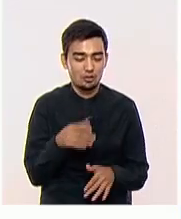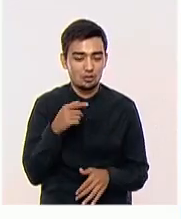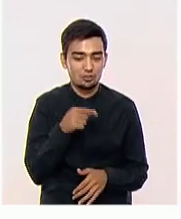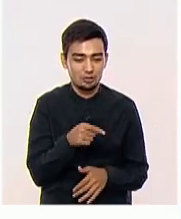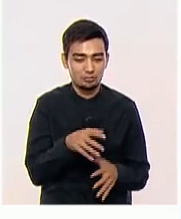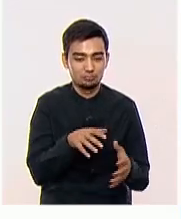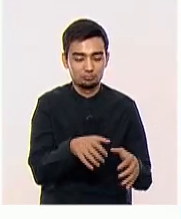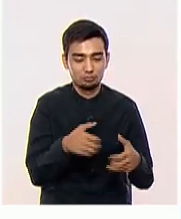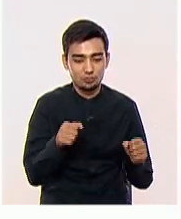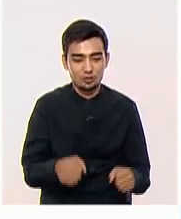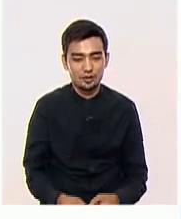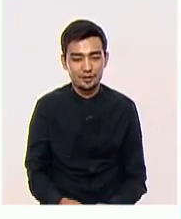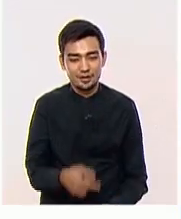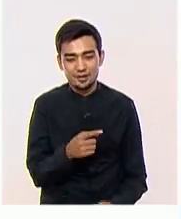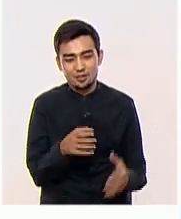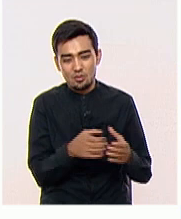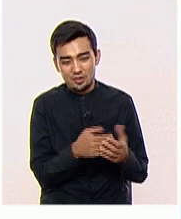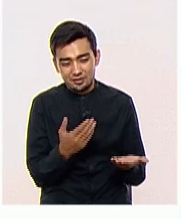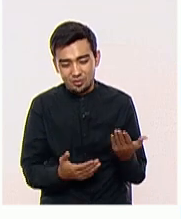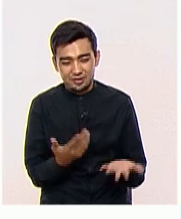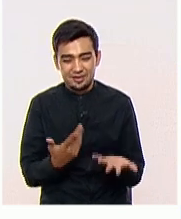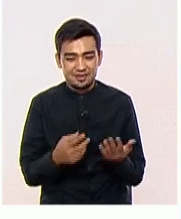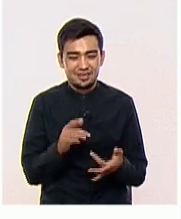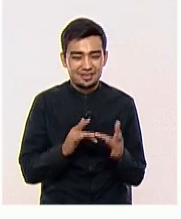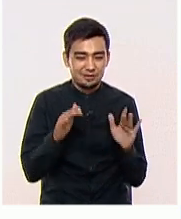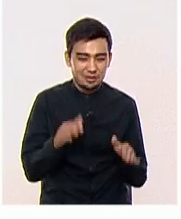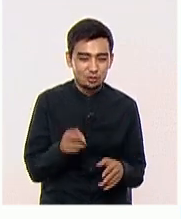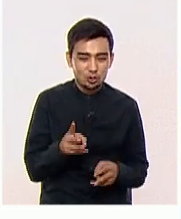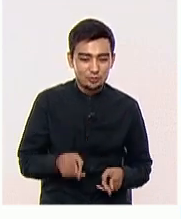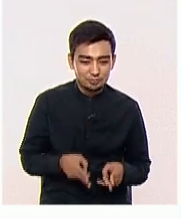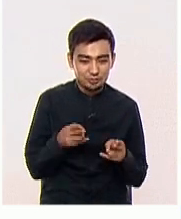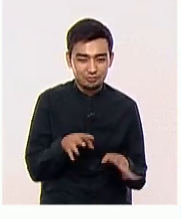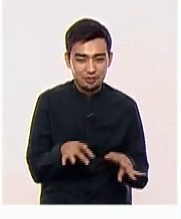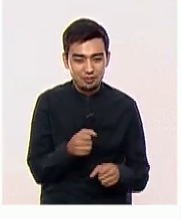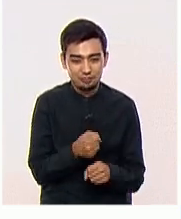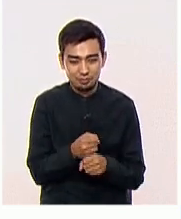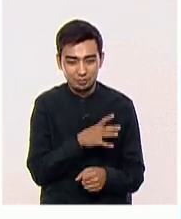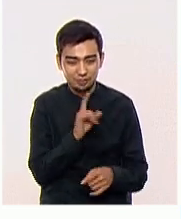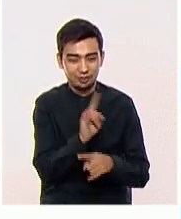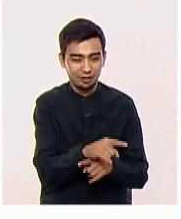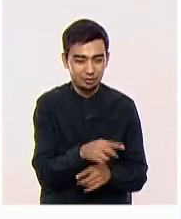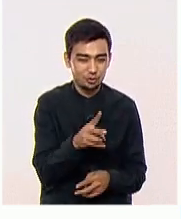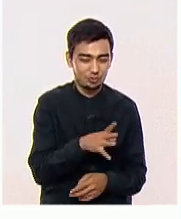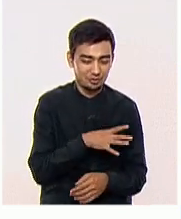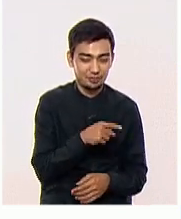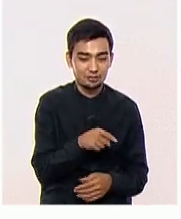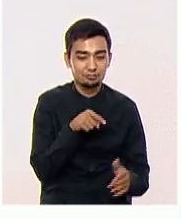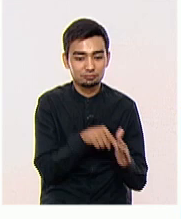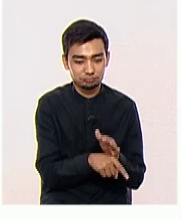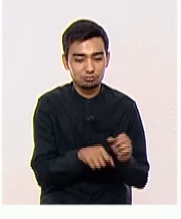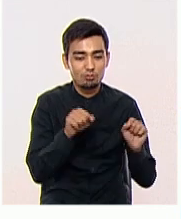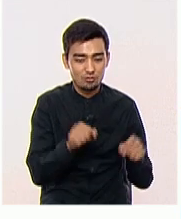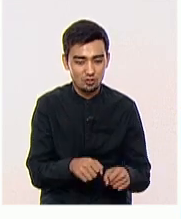бір жаңа компанияға немесе белгілі бір әлеуметтік желінің үстіне қылмыстық іс тіркелетін болса, сол қылмыстық іс жүргізу